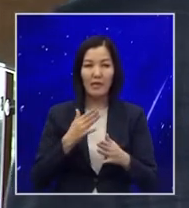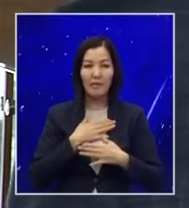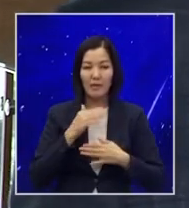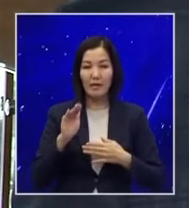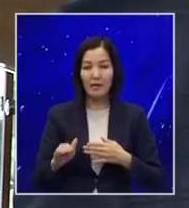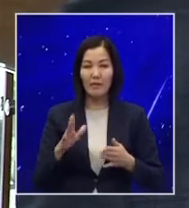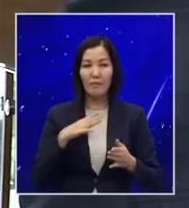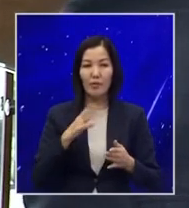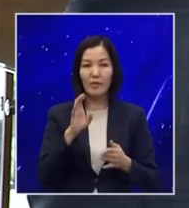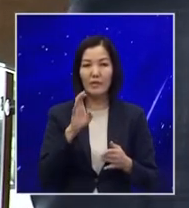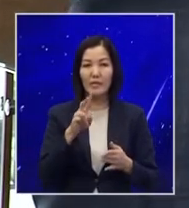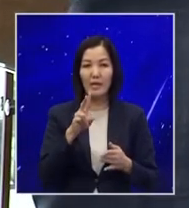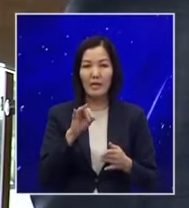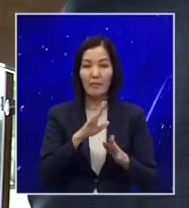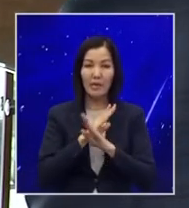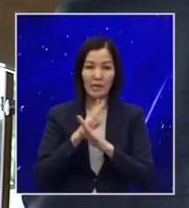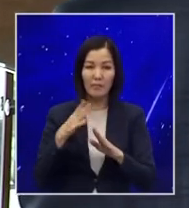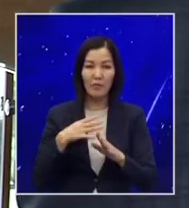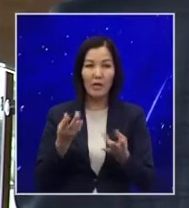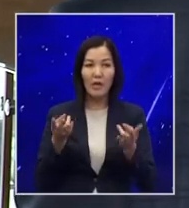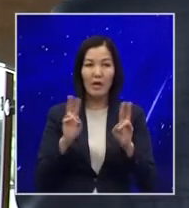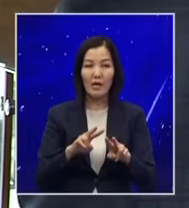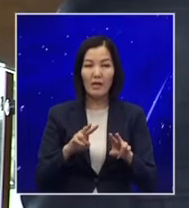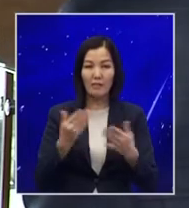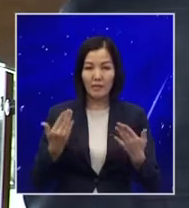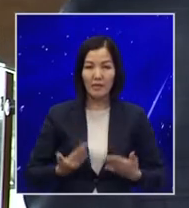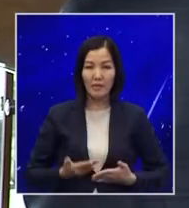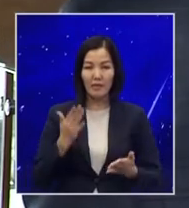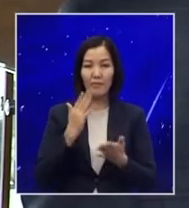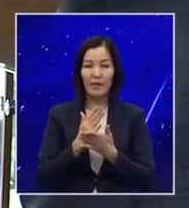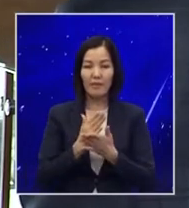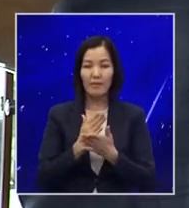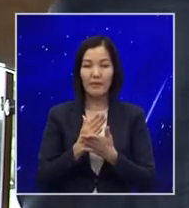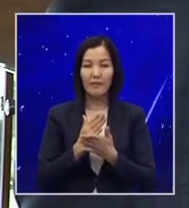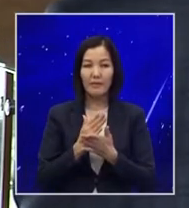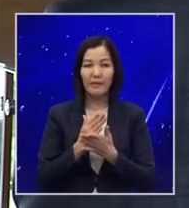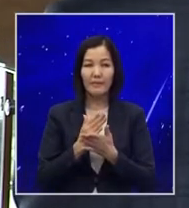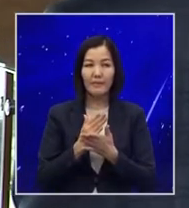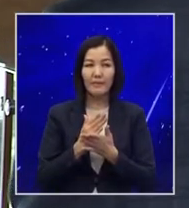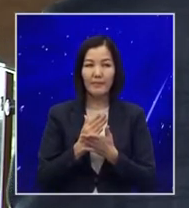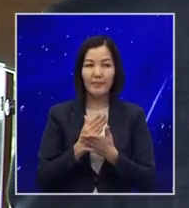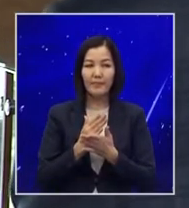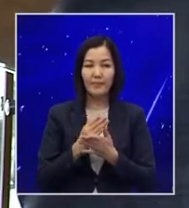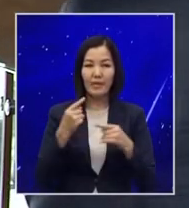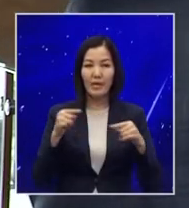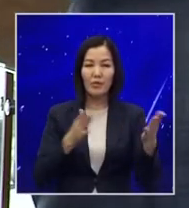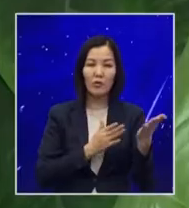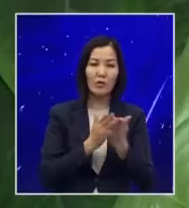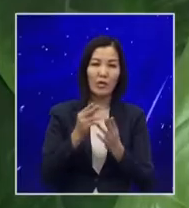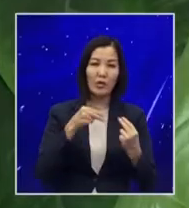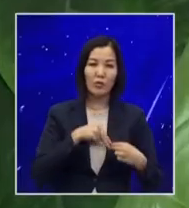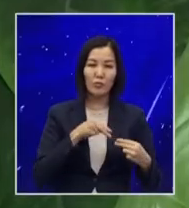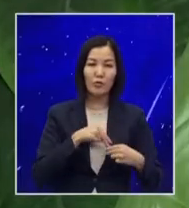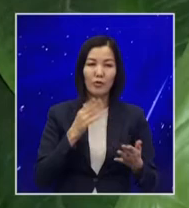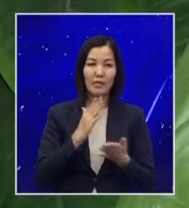бар еді, Сәлім деген, ол қайтыс болды. Қалғандарымыз Құдайға шүкір барымыз. Әр салада жұмыс істейді,